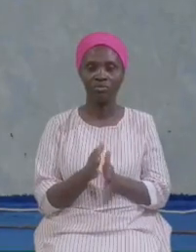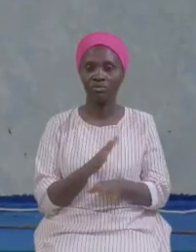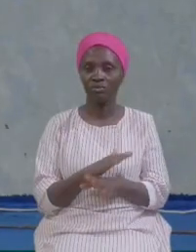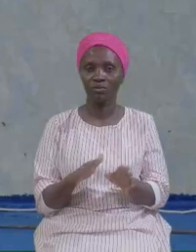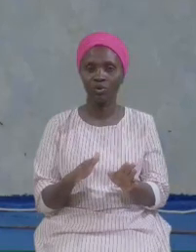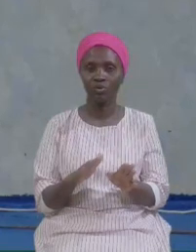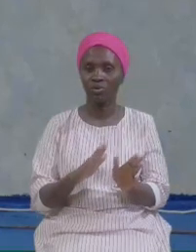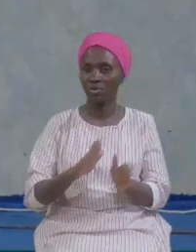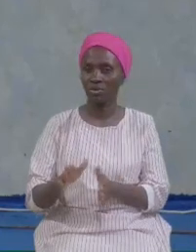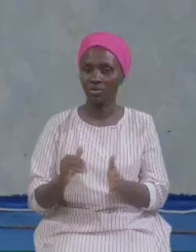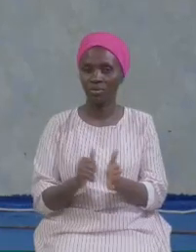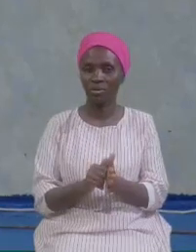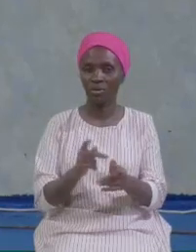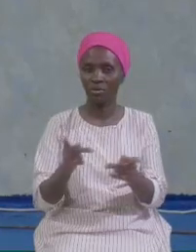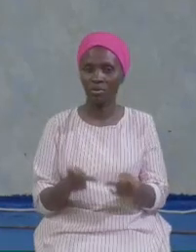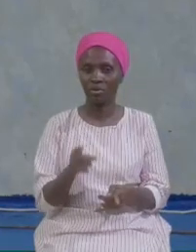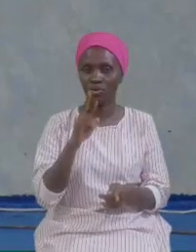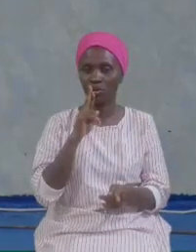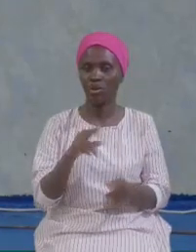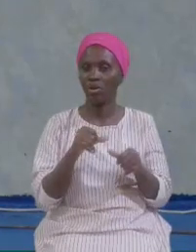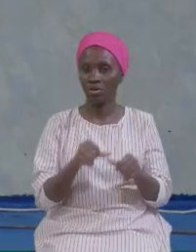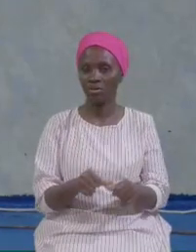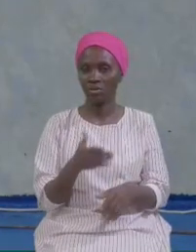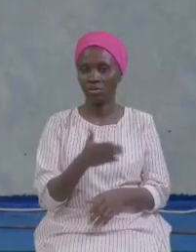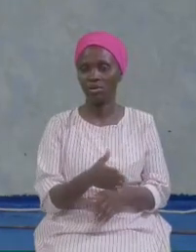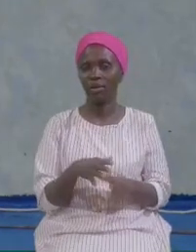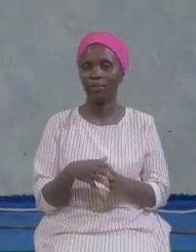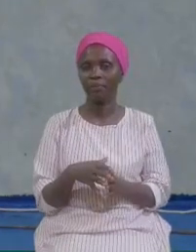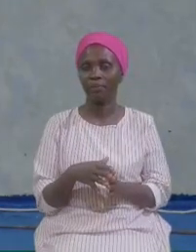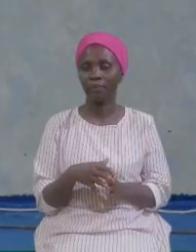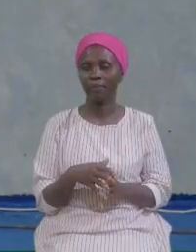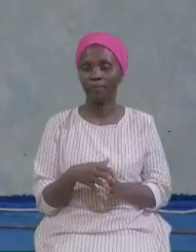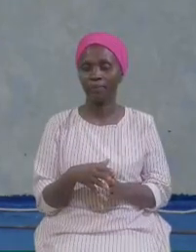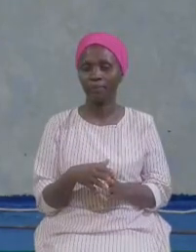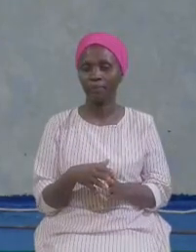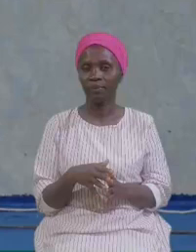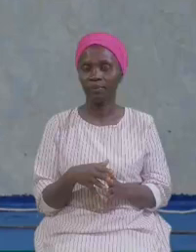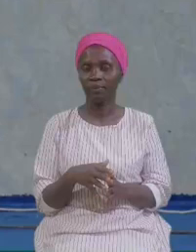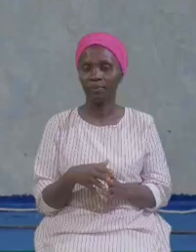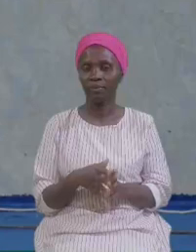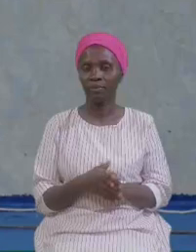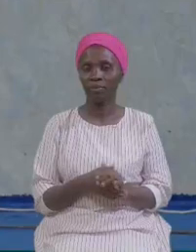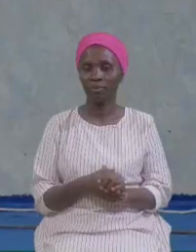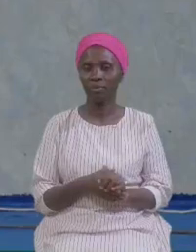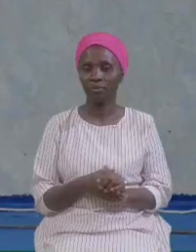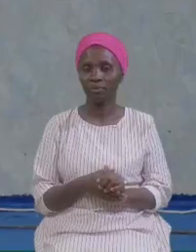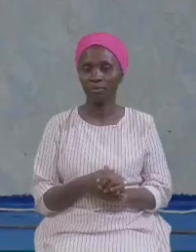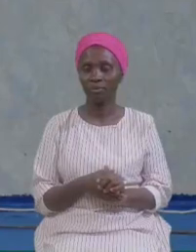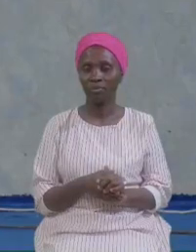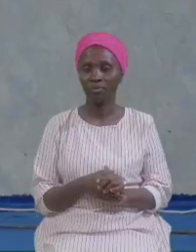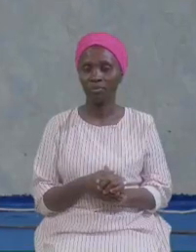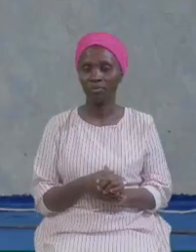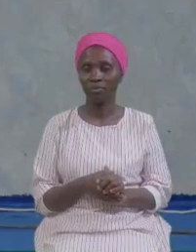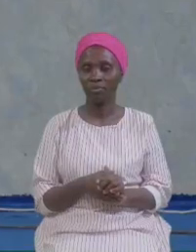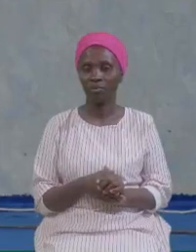esprit de prière. Parce que l'homme de Dieu reviendra tout à l'heure pour prier pour nos besoins, nos problèmes, nos maladies. Soyez en